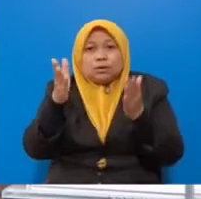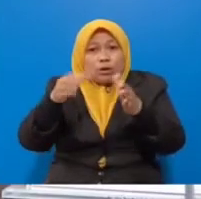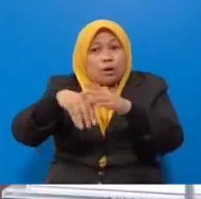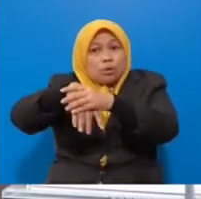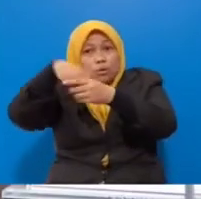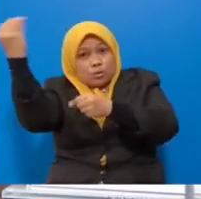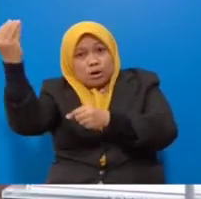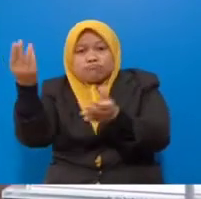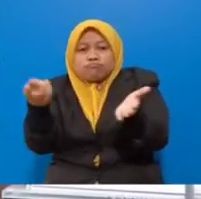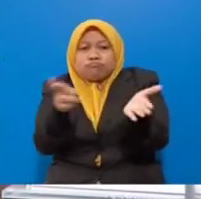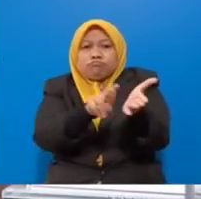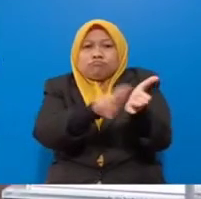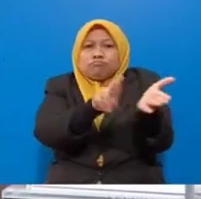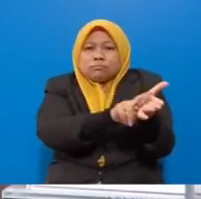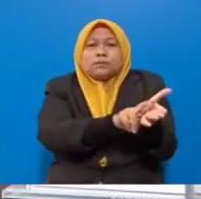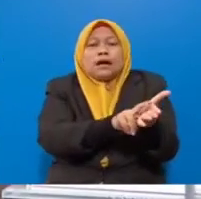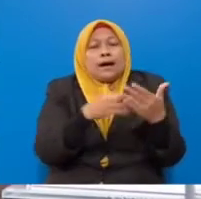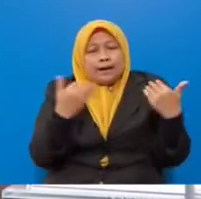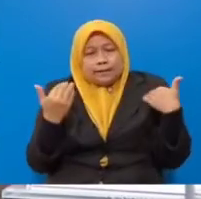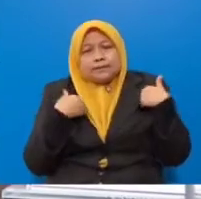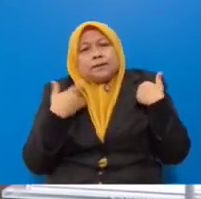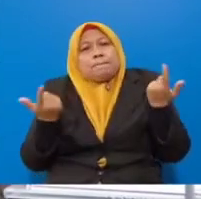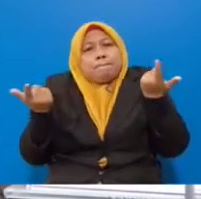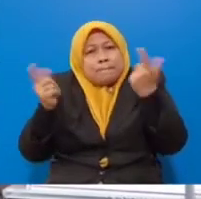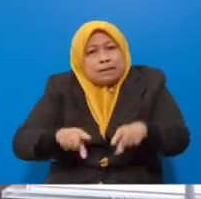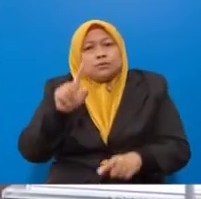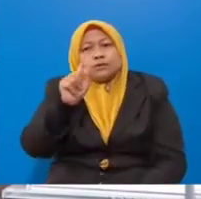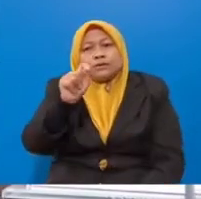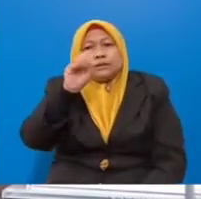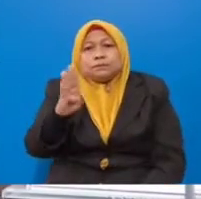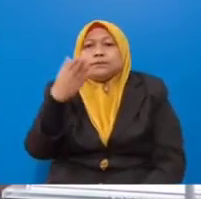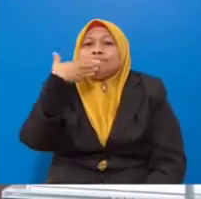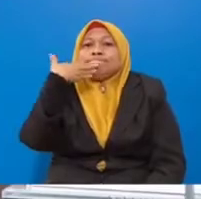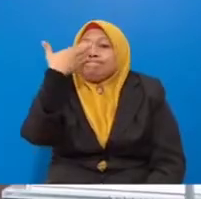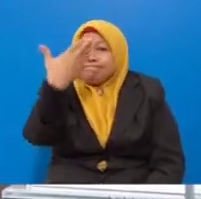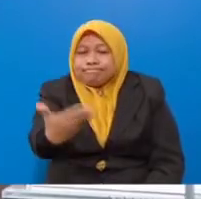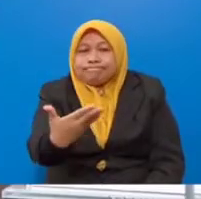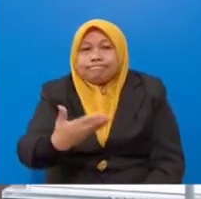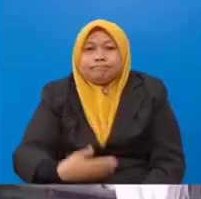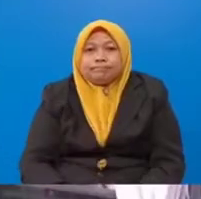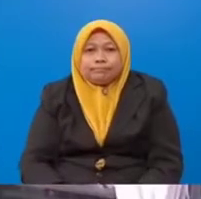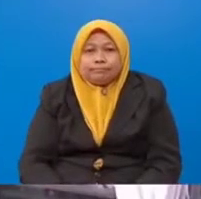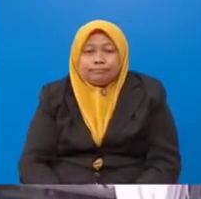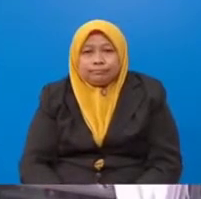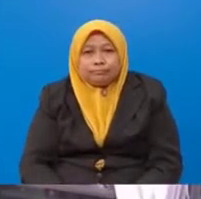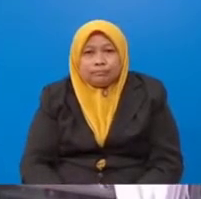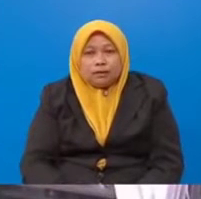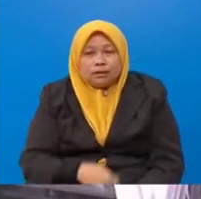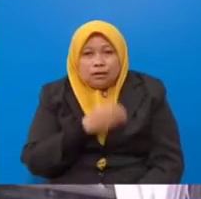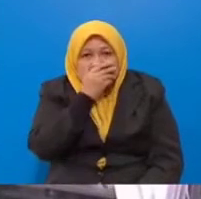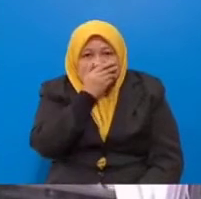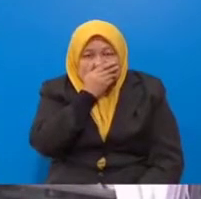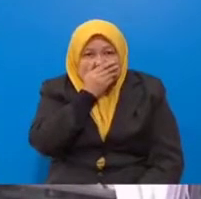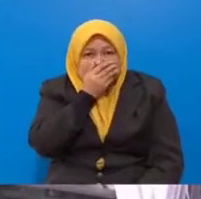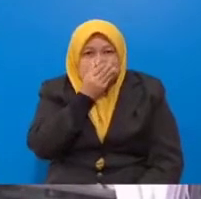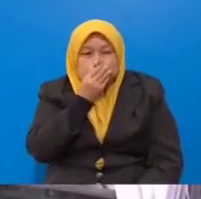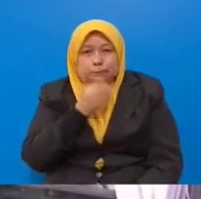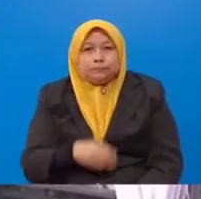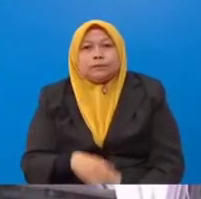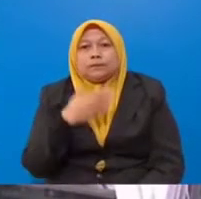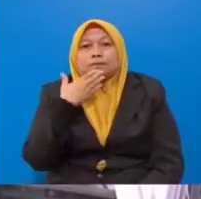yang direcord kain terkena penyakit DB terimakasih Hai